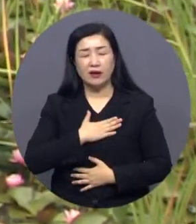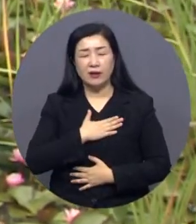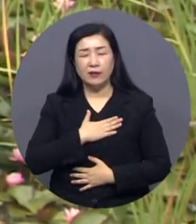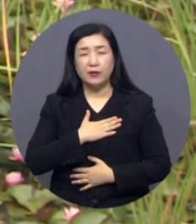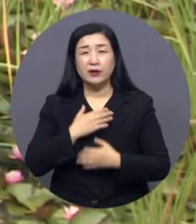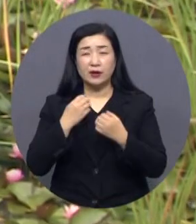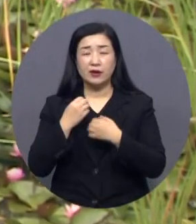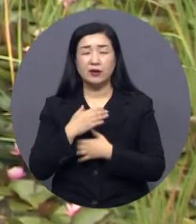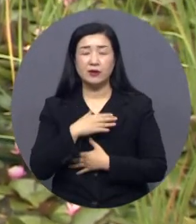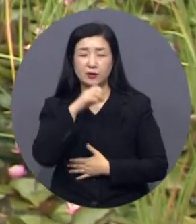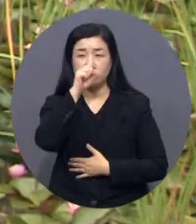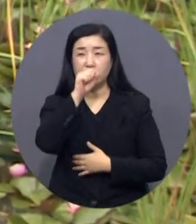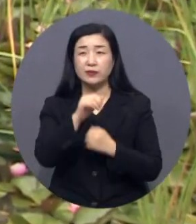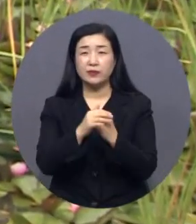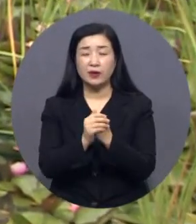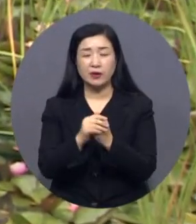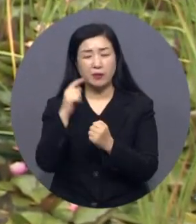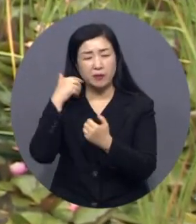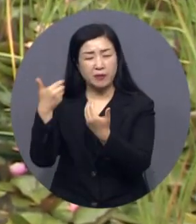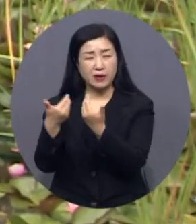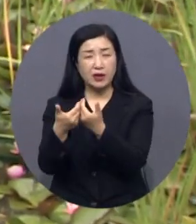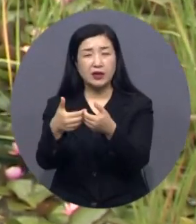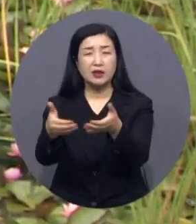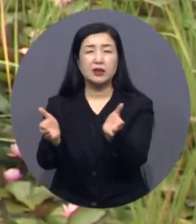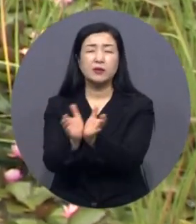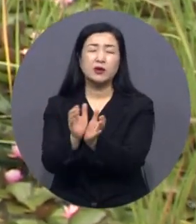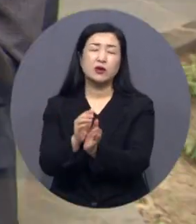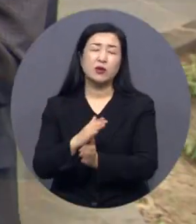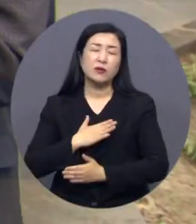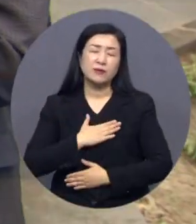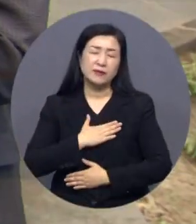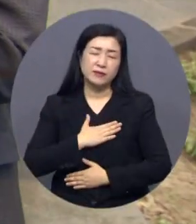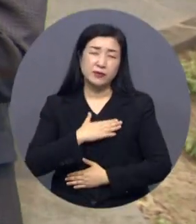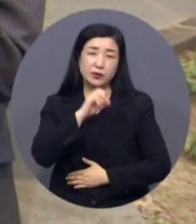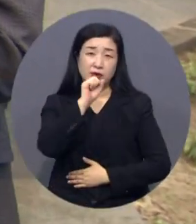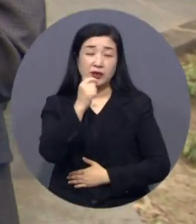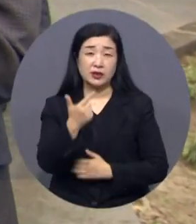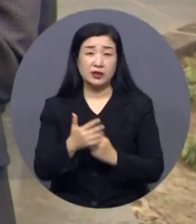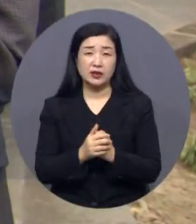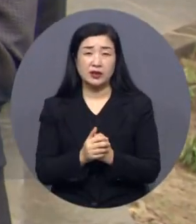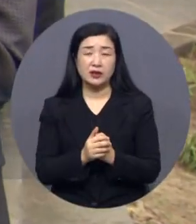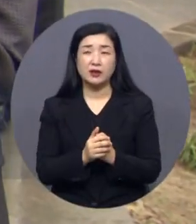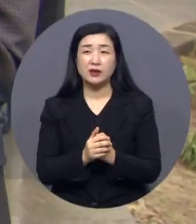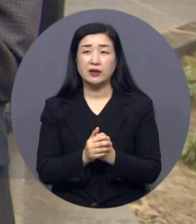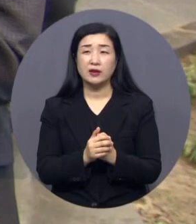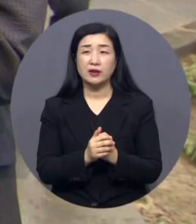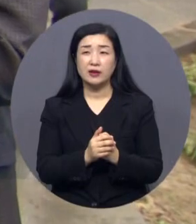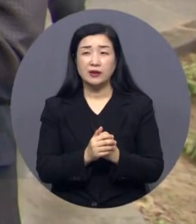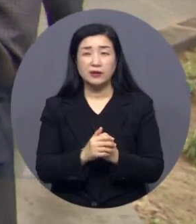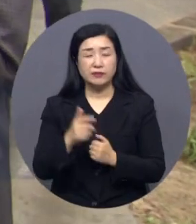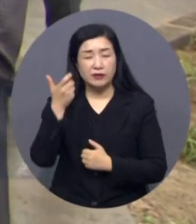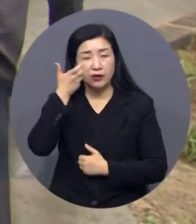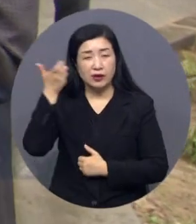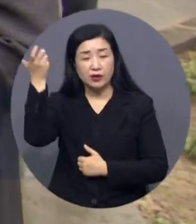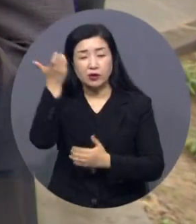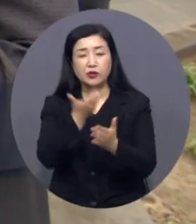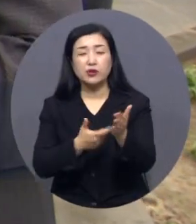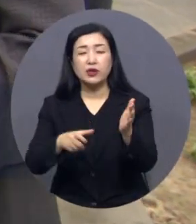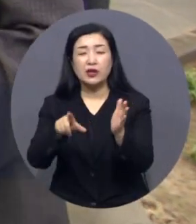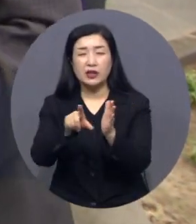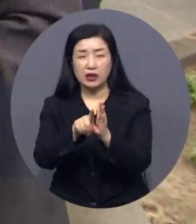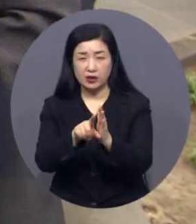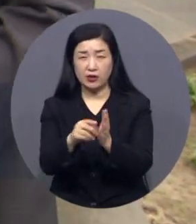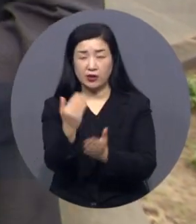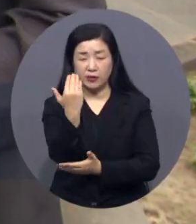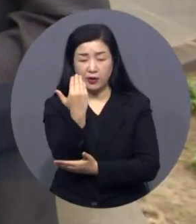때 반대를 해가지고 정말 너무 가슴이 아팠어요. 영령들을 위해서 이런 위령비를 세웠다는